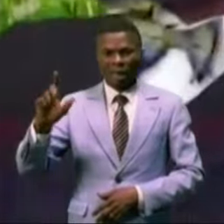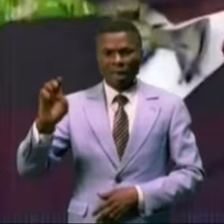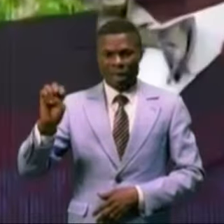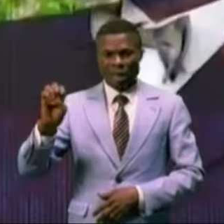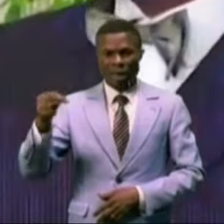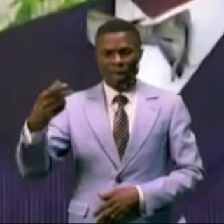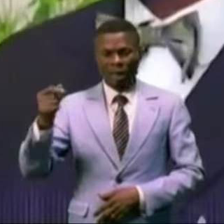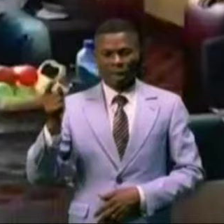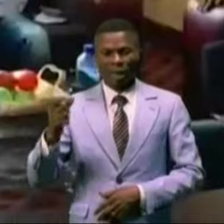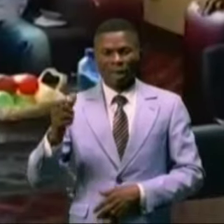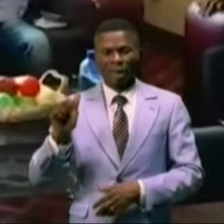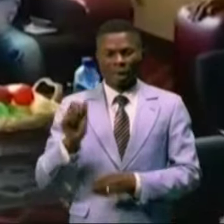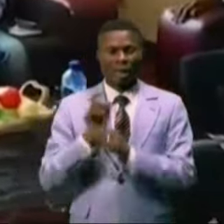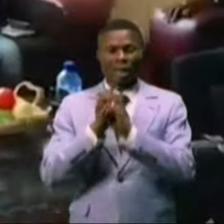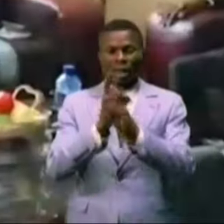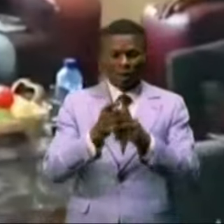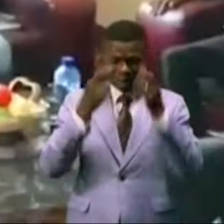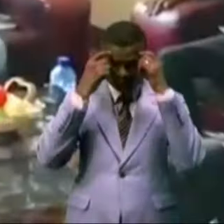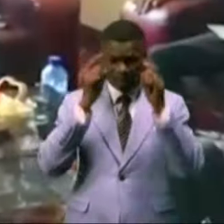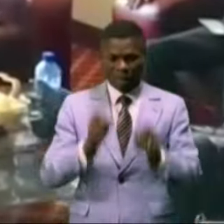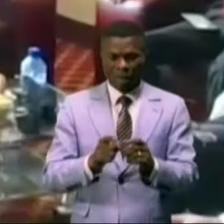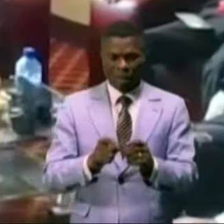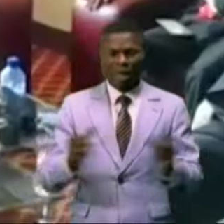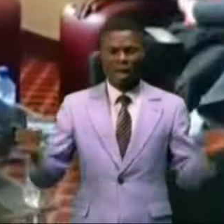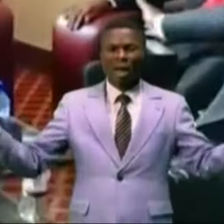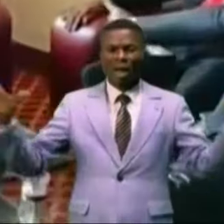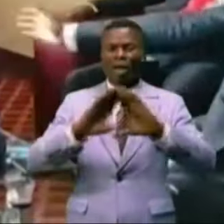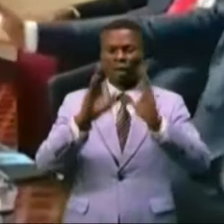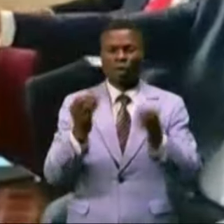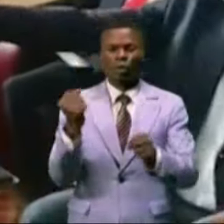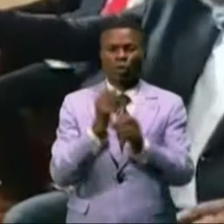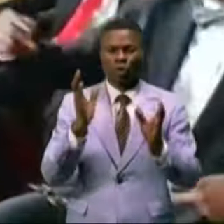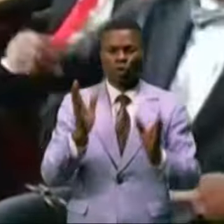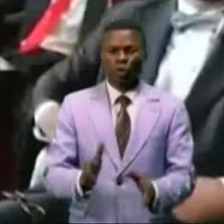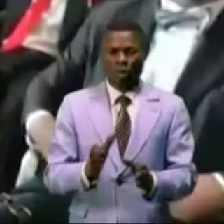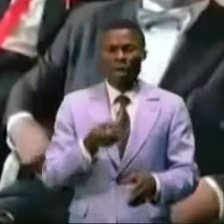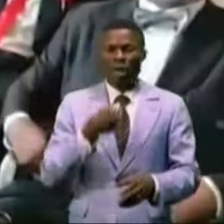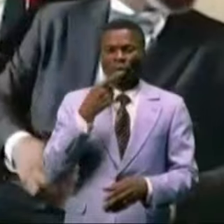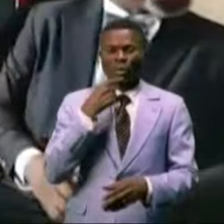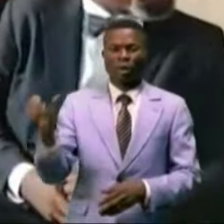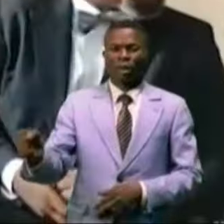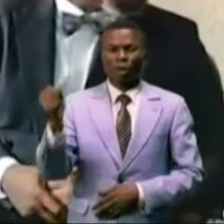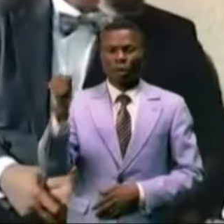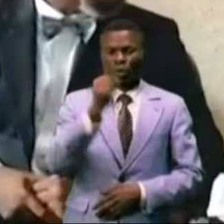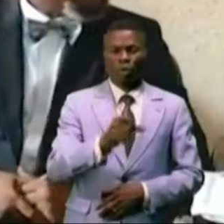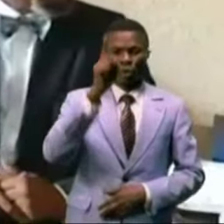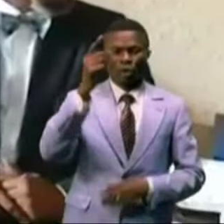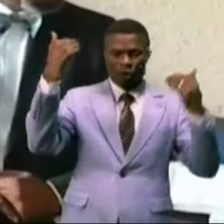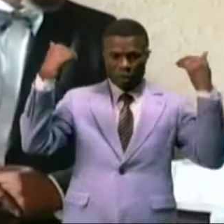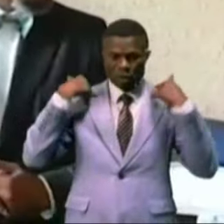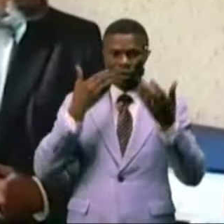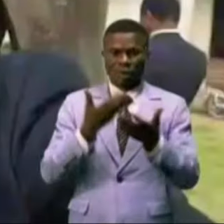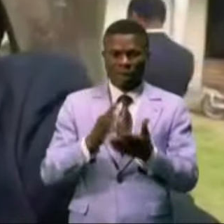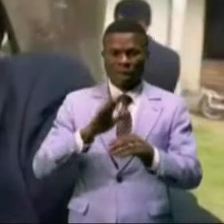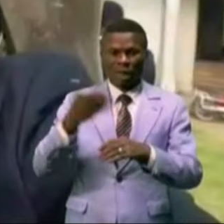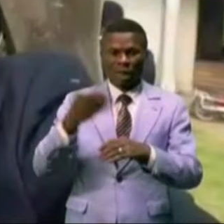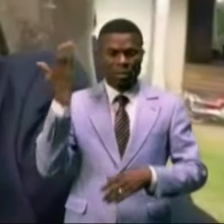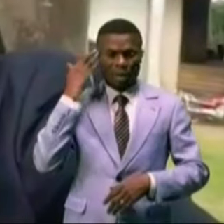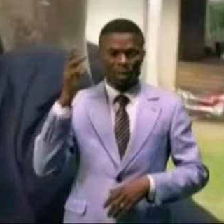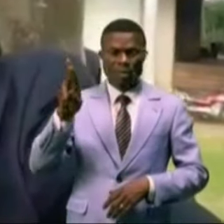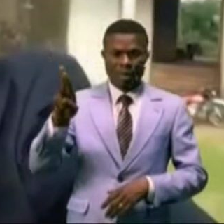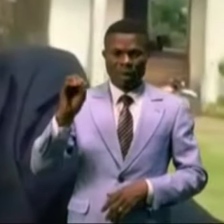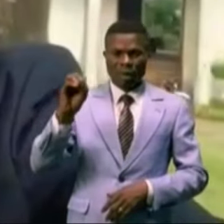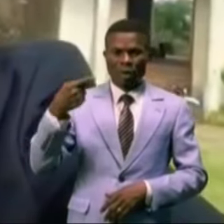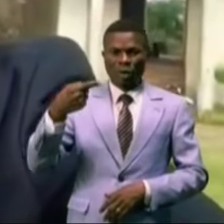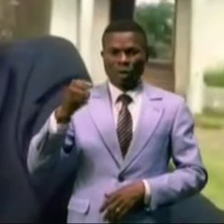la décision de mettre la dame Prosperine Nyamasili à la tête de la RTNC Mongala, suivie de M. Roger Bina